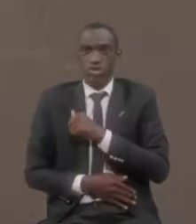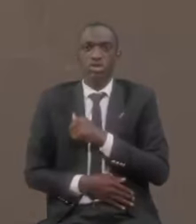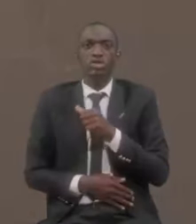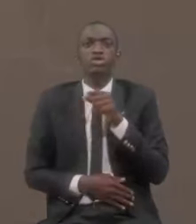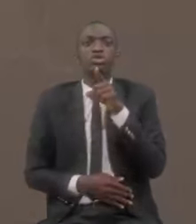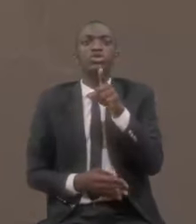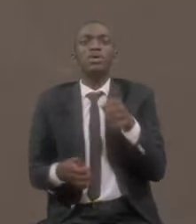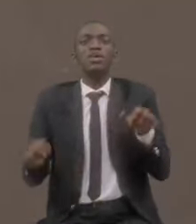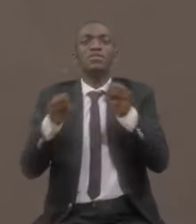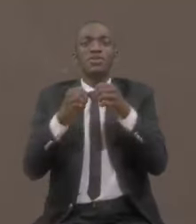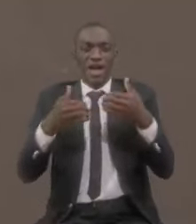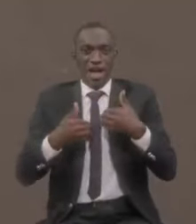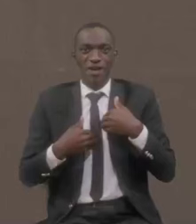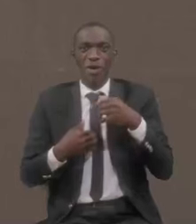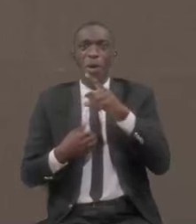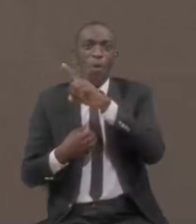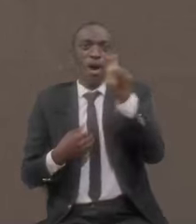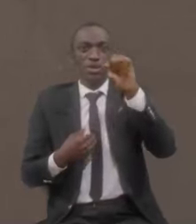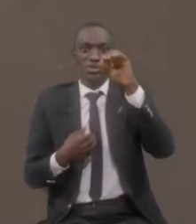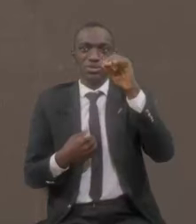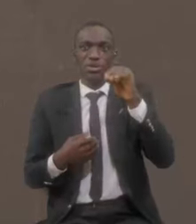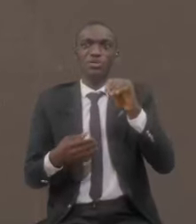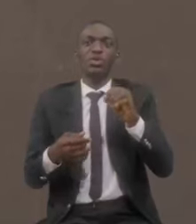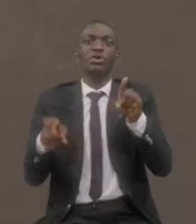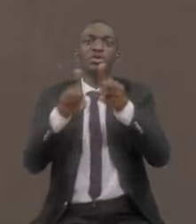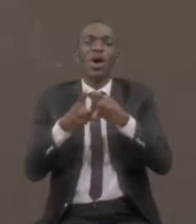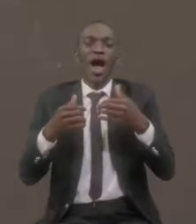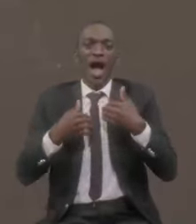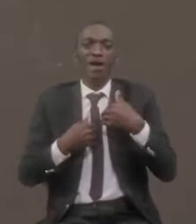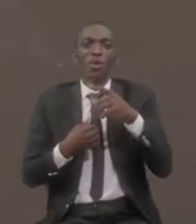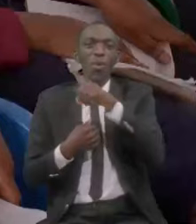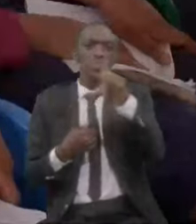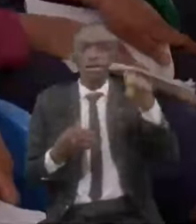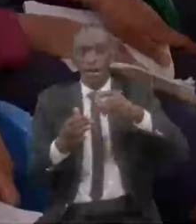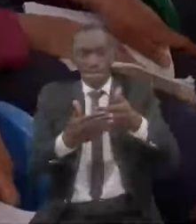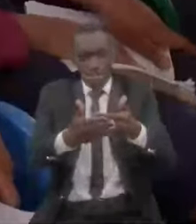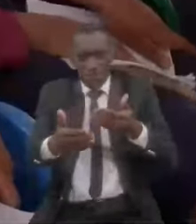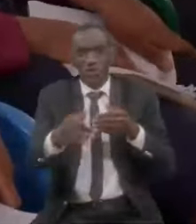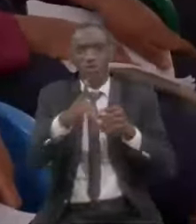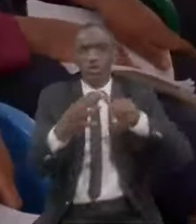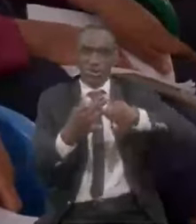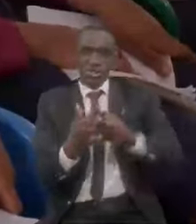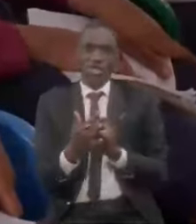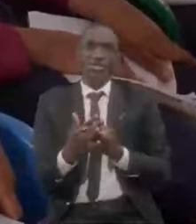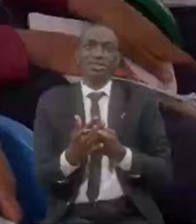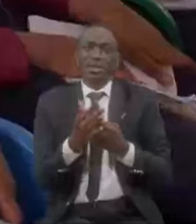vous avez 100 avant de commencer. Vous avez perdu votre amen.